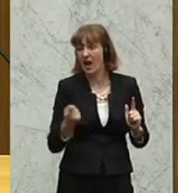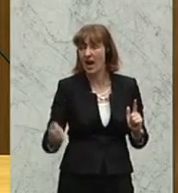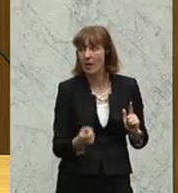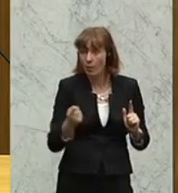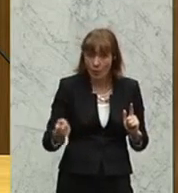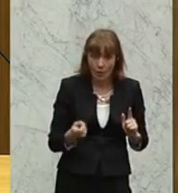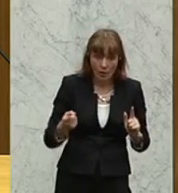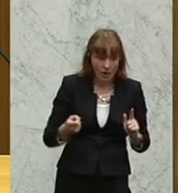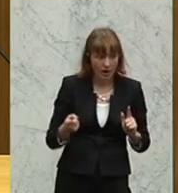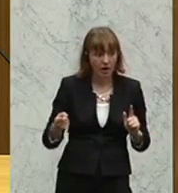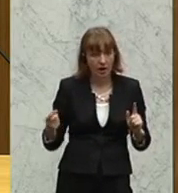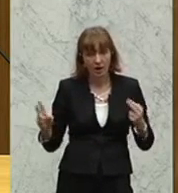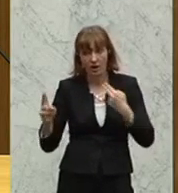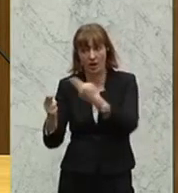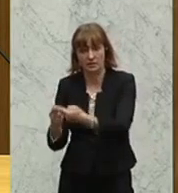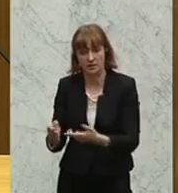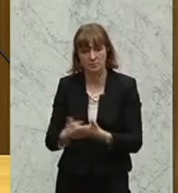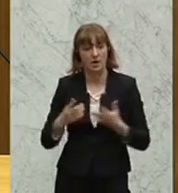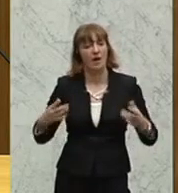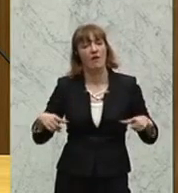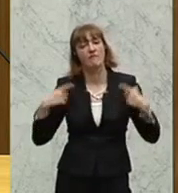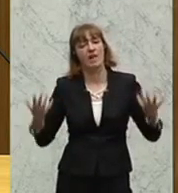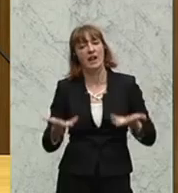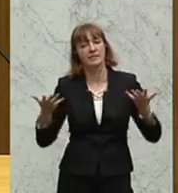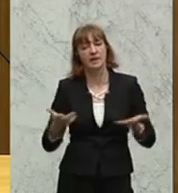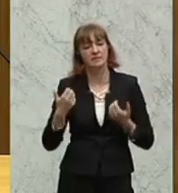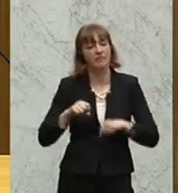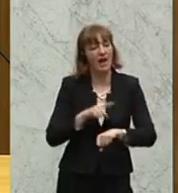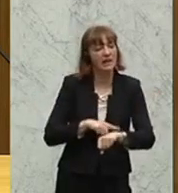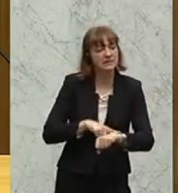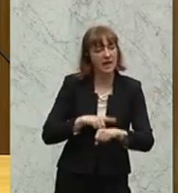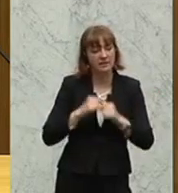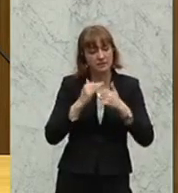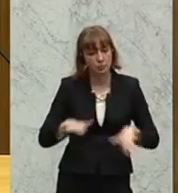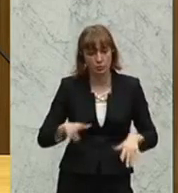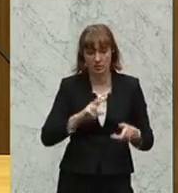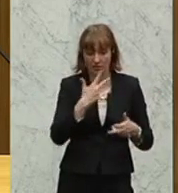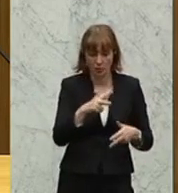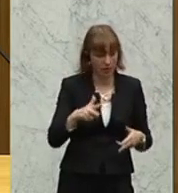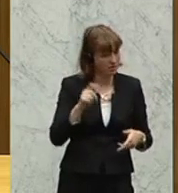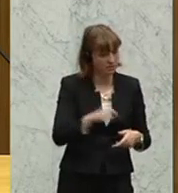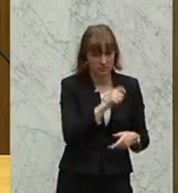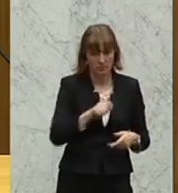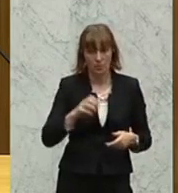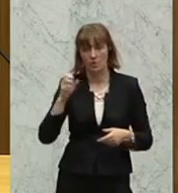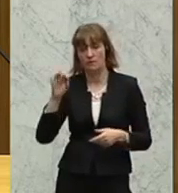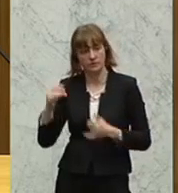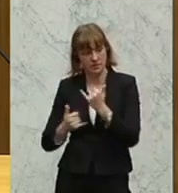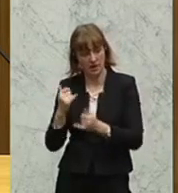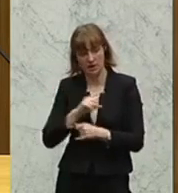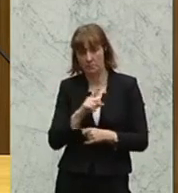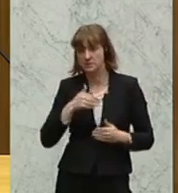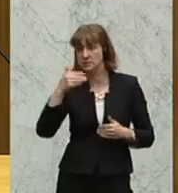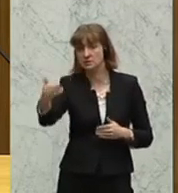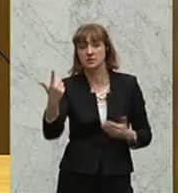Maßnahmenteil wirtschaftliche Rahmenbedingungen, ich zitiere, im Steuerrecht soll die Abschreibung